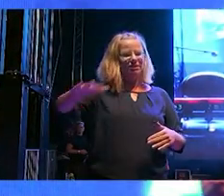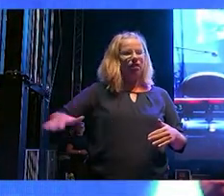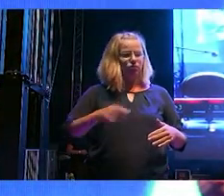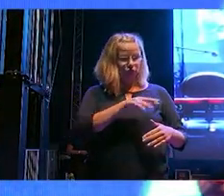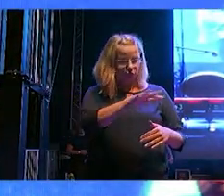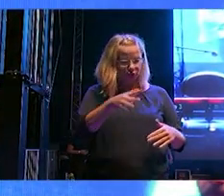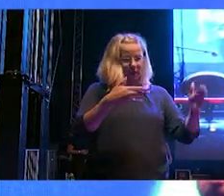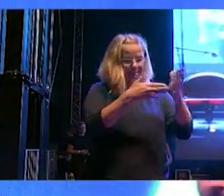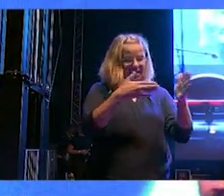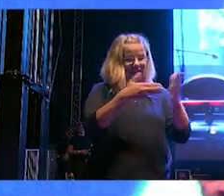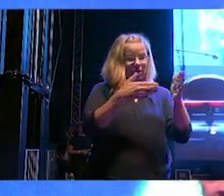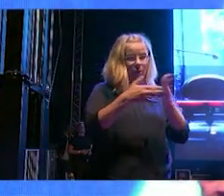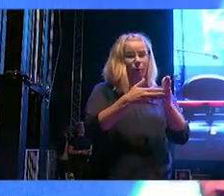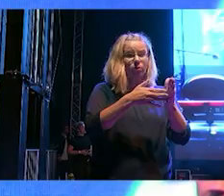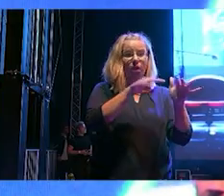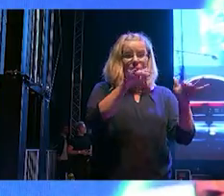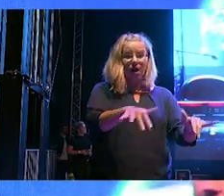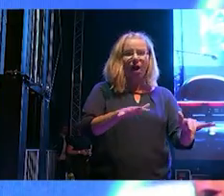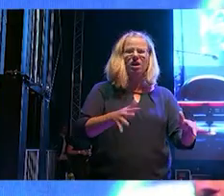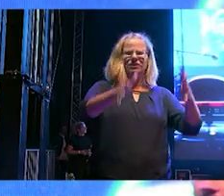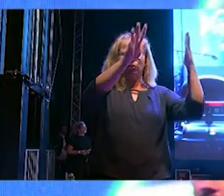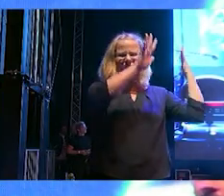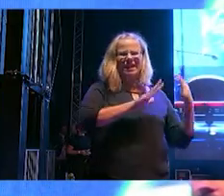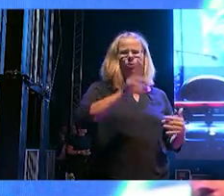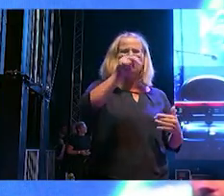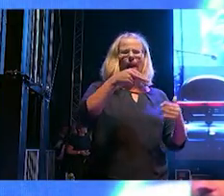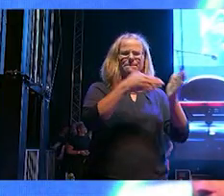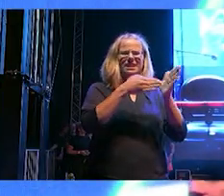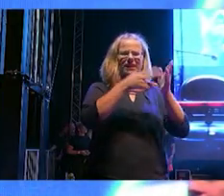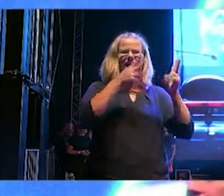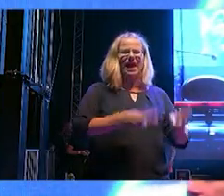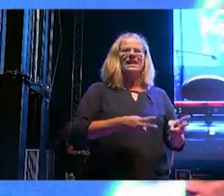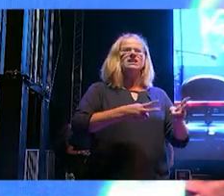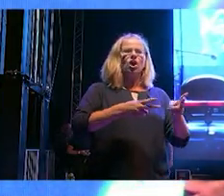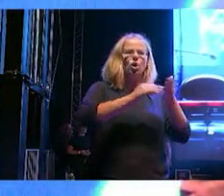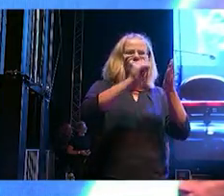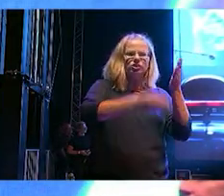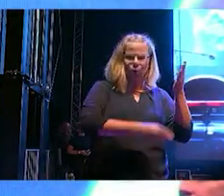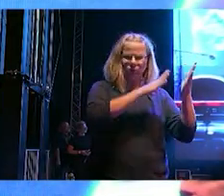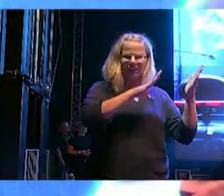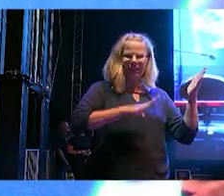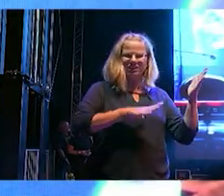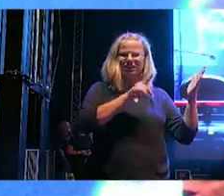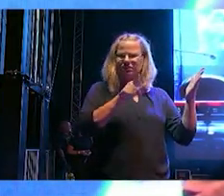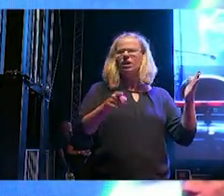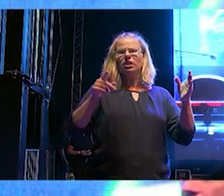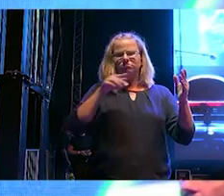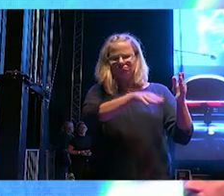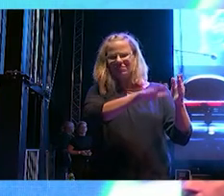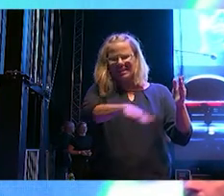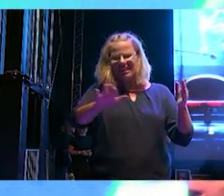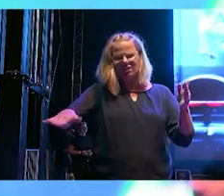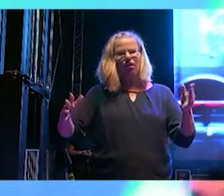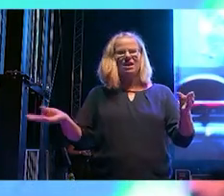nach Inkrafttreten der UN-Behindertenrechtskonvention in Sachsen nicht inklusiv beschult. Sie müssen immer noch viel zu oft